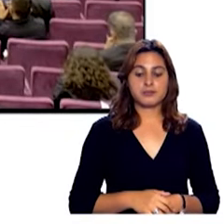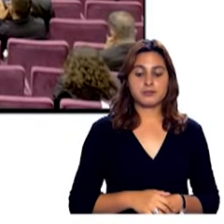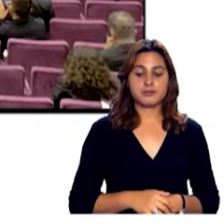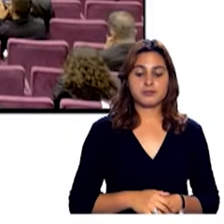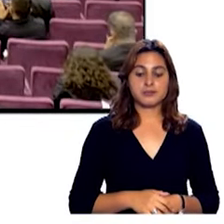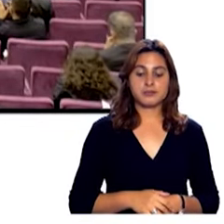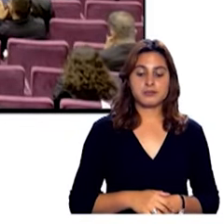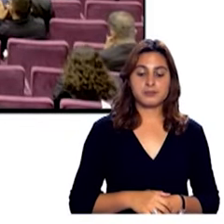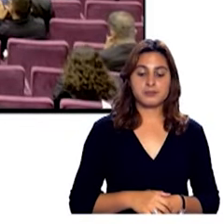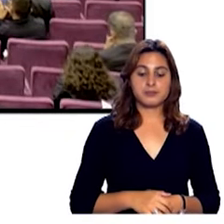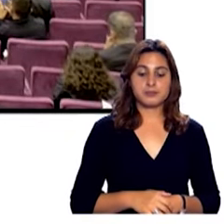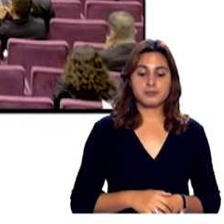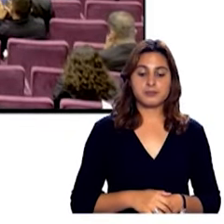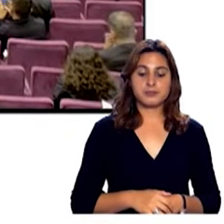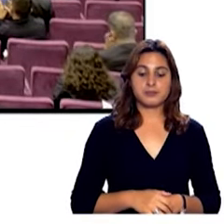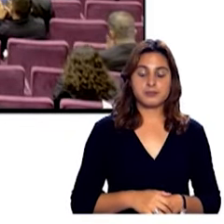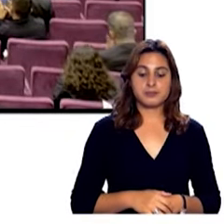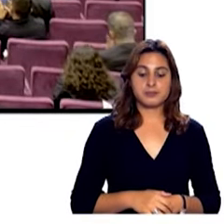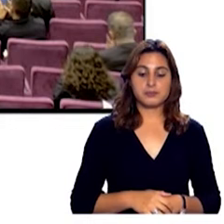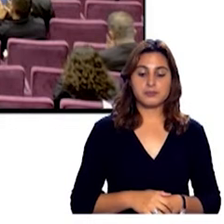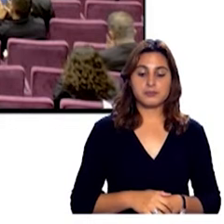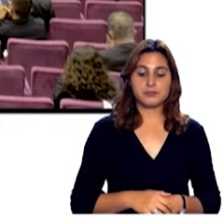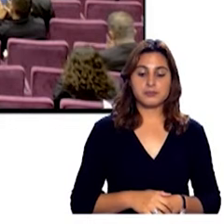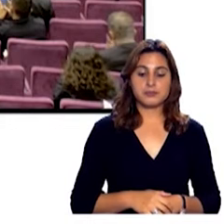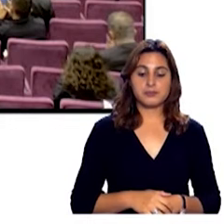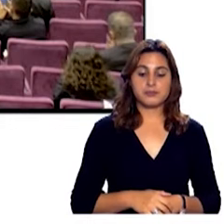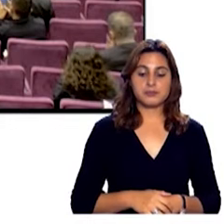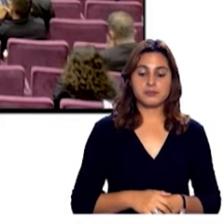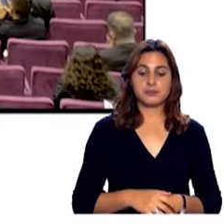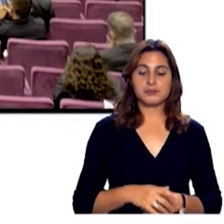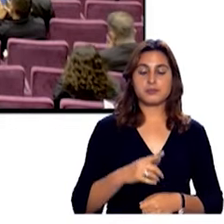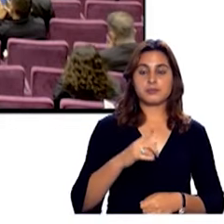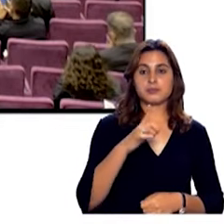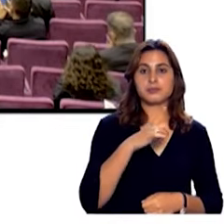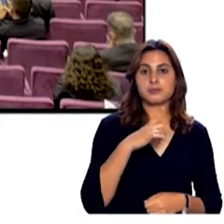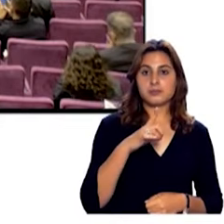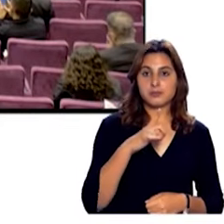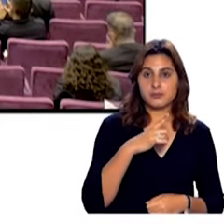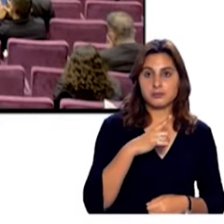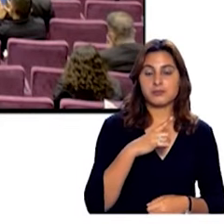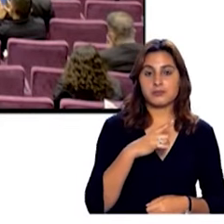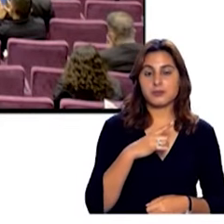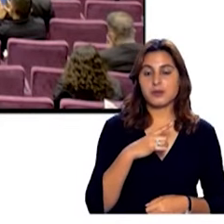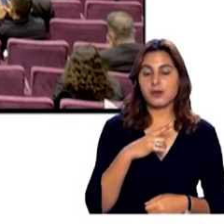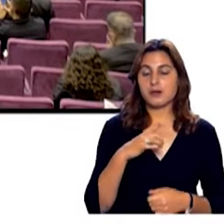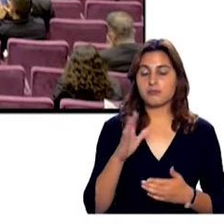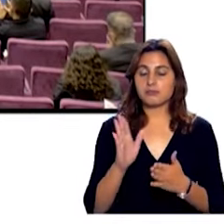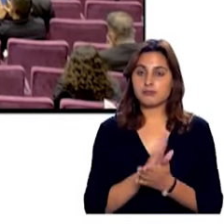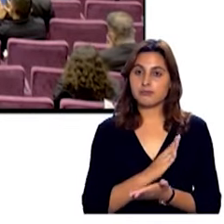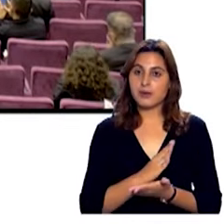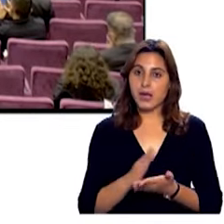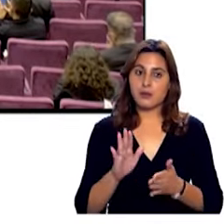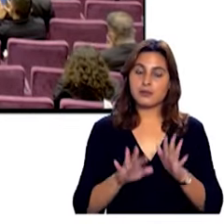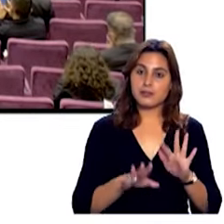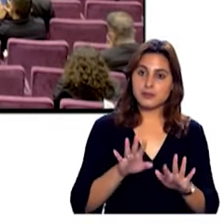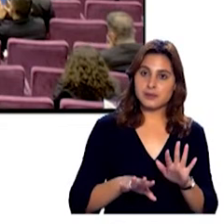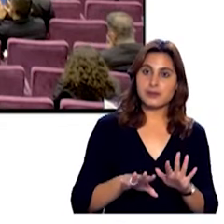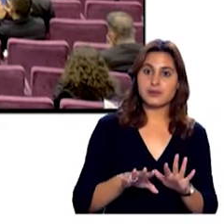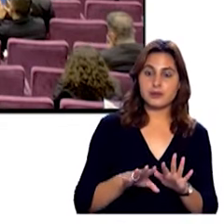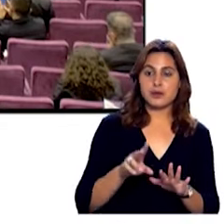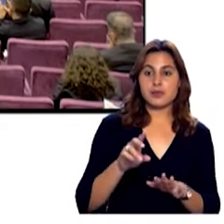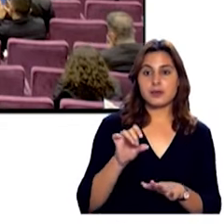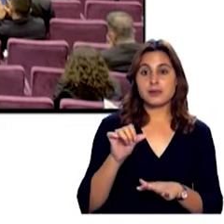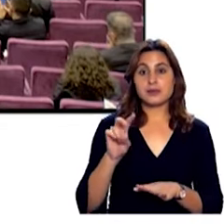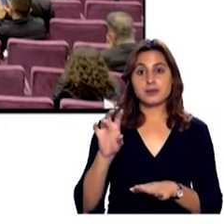Peu impressionniste nous avons fêté les 150 ans Du mouvement des impressionnistes Il Y A quelques